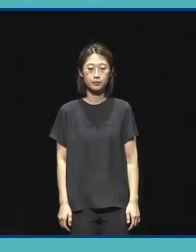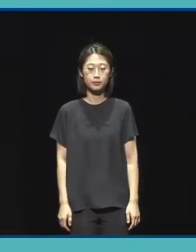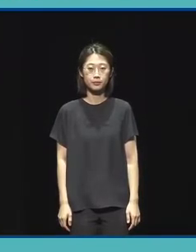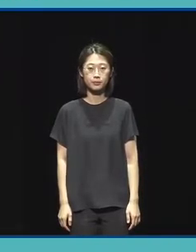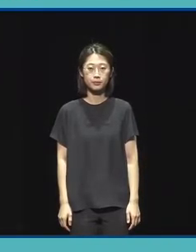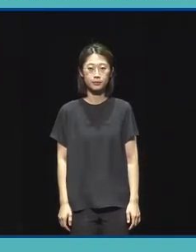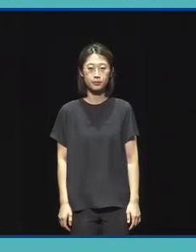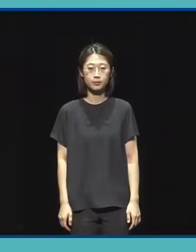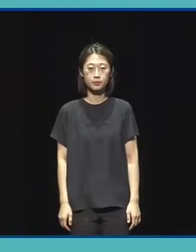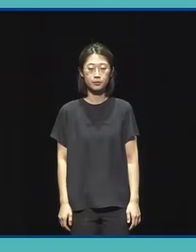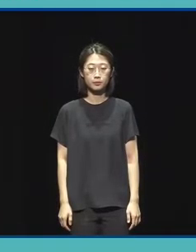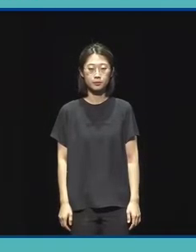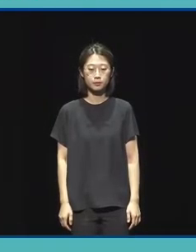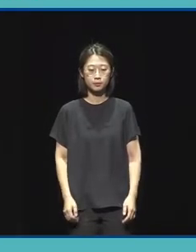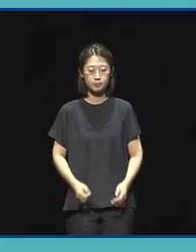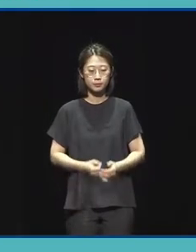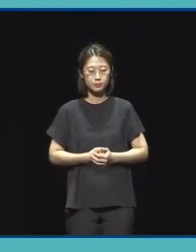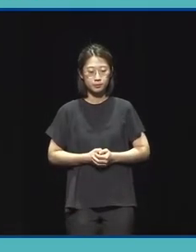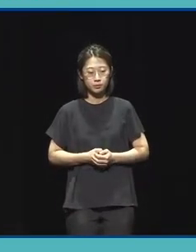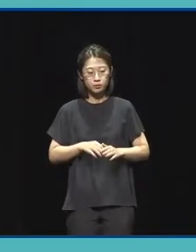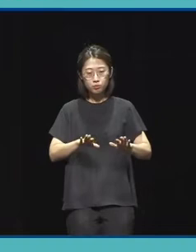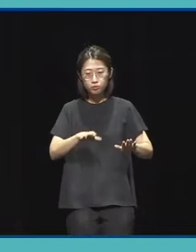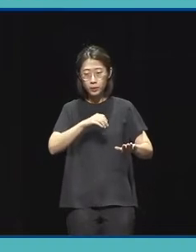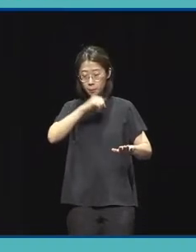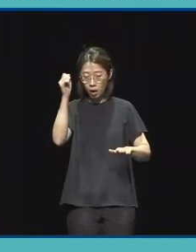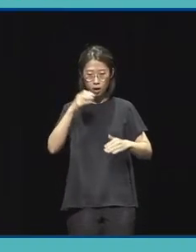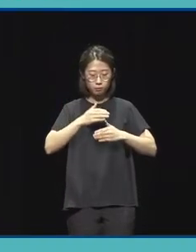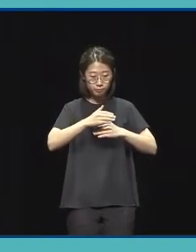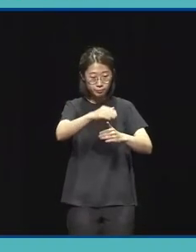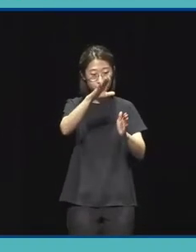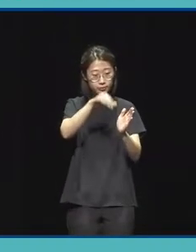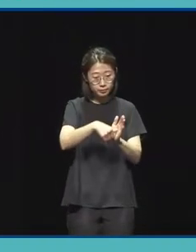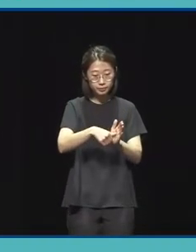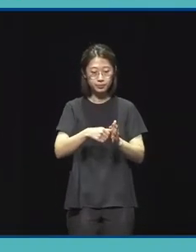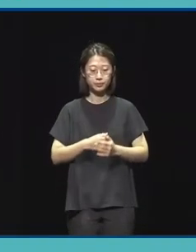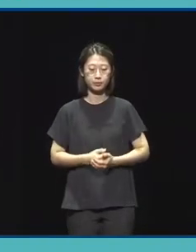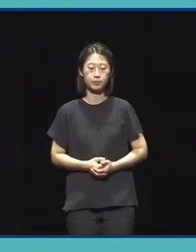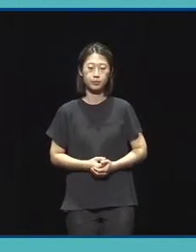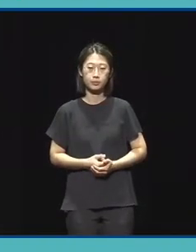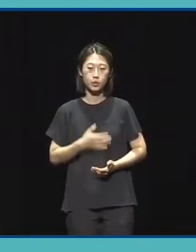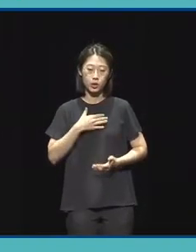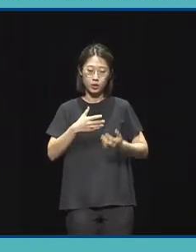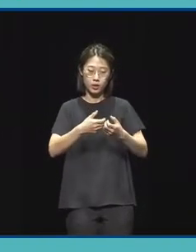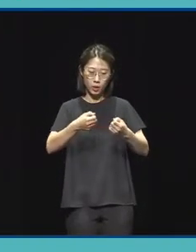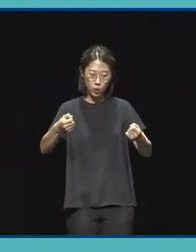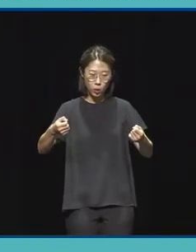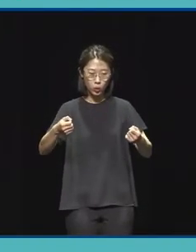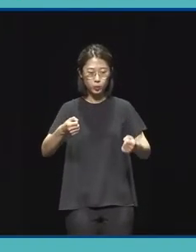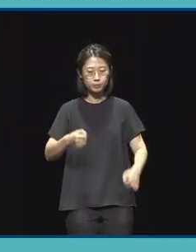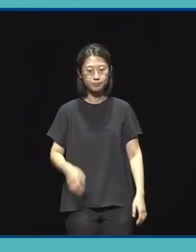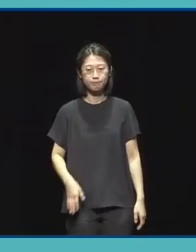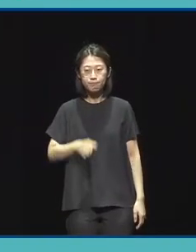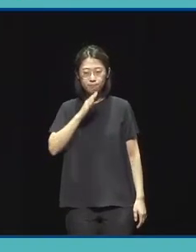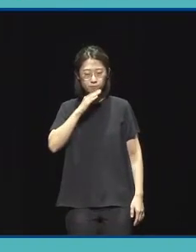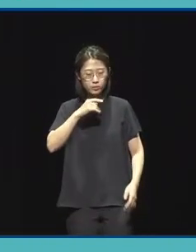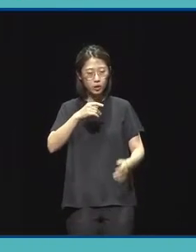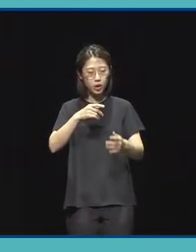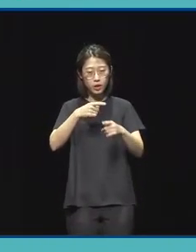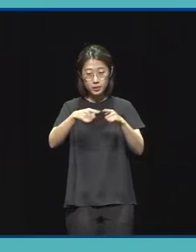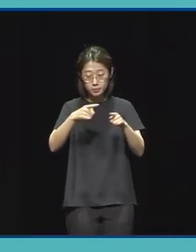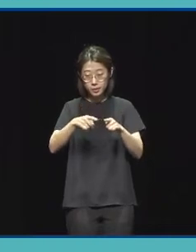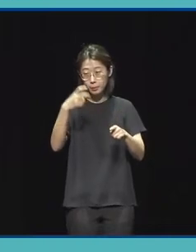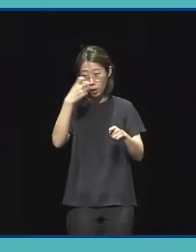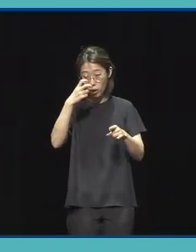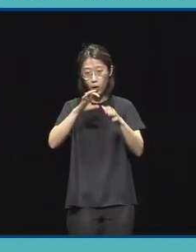저희 시련시미로 만약에 추진이 될 경우에는 저희가 별도로 저희 시련시민이 지침들을 마련해서 안내